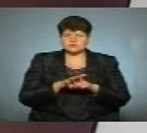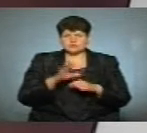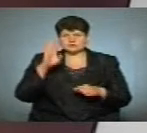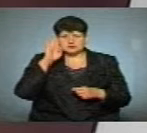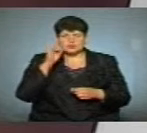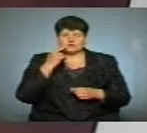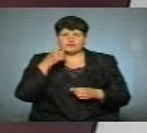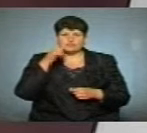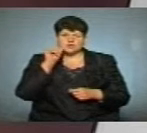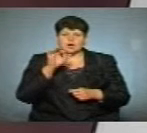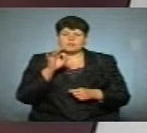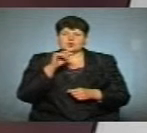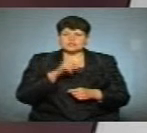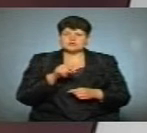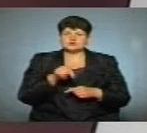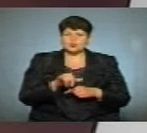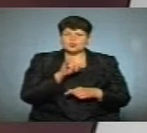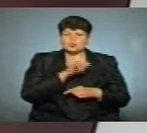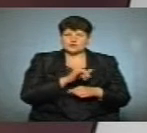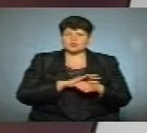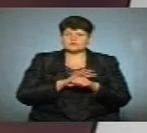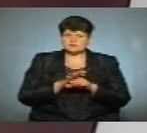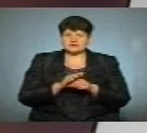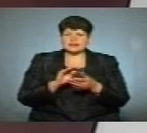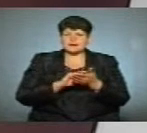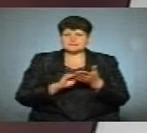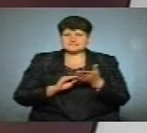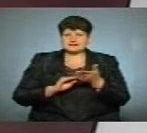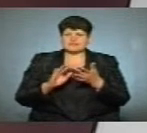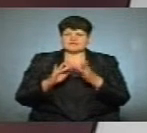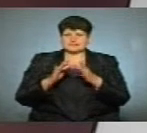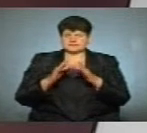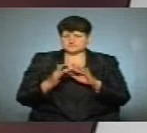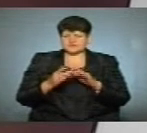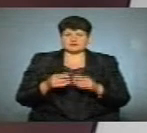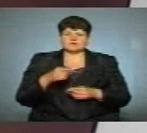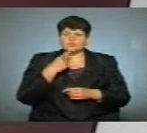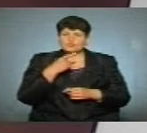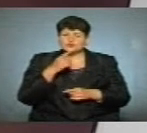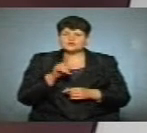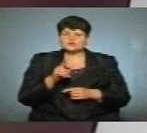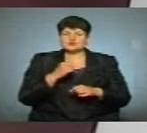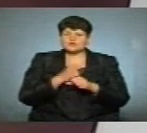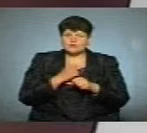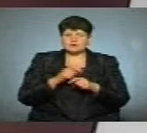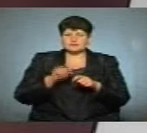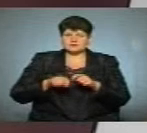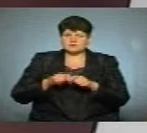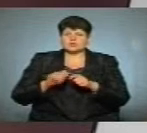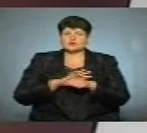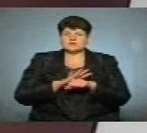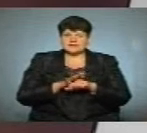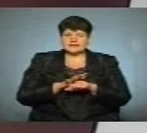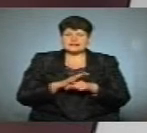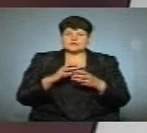чоловіка, вчора про те, що у нього COVID-19, написали кілька інтернет-видань. В'ячеслав Онишкевич каже, робив тест на коронавірус,